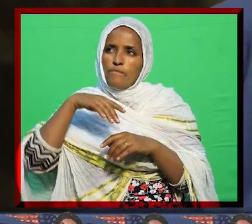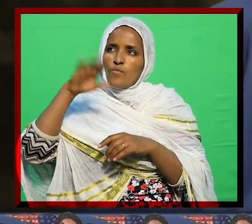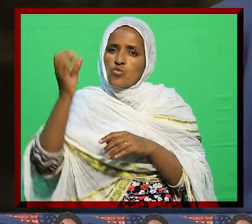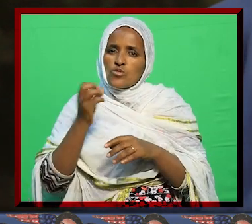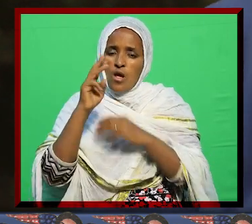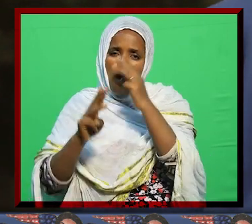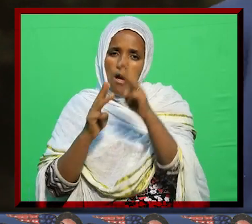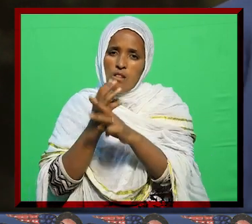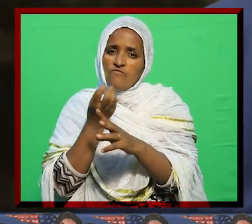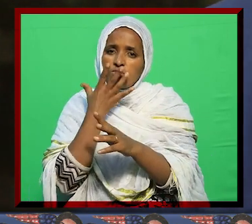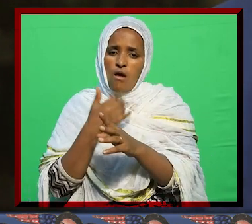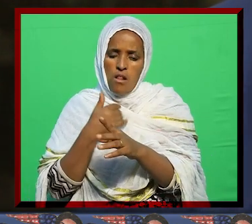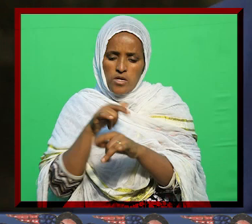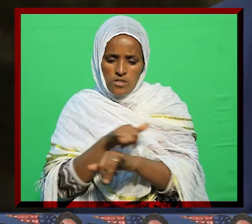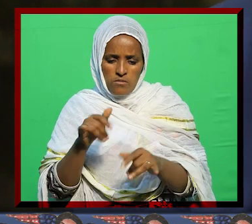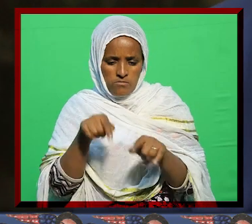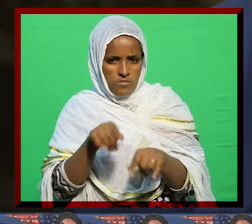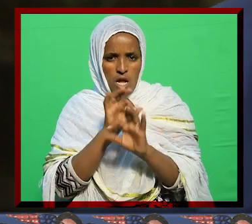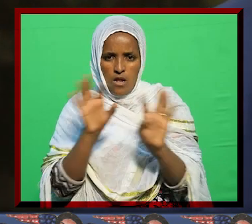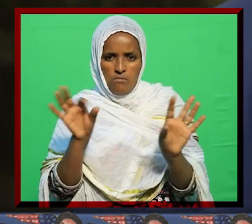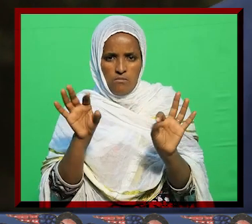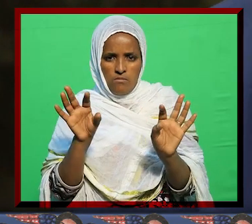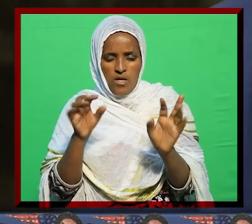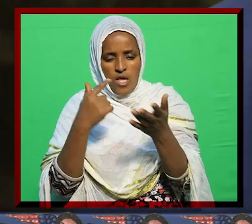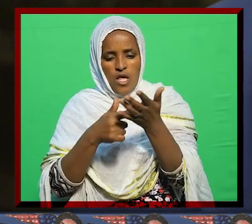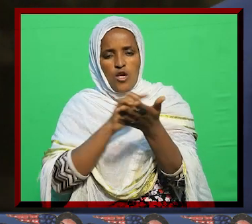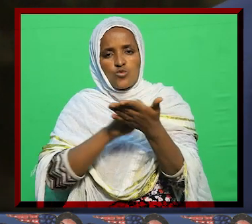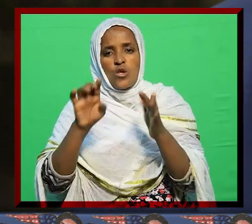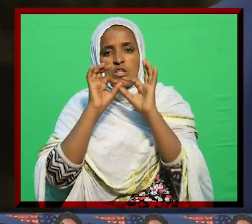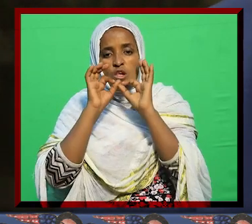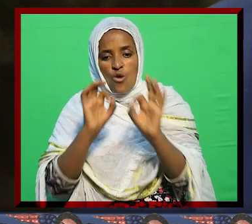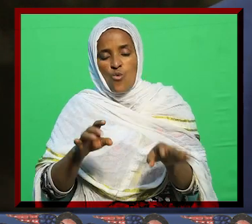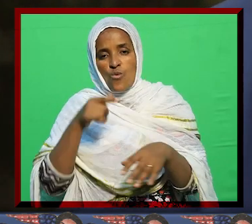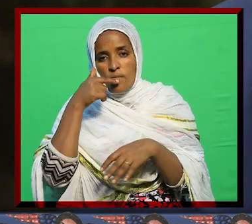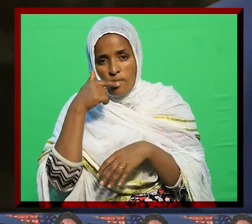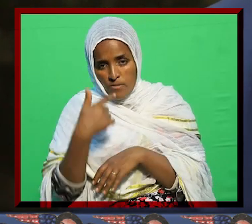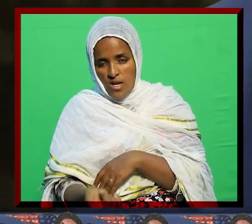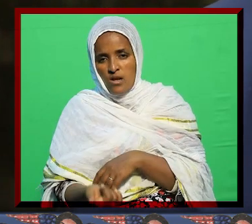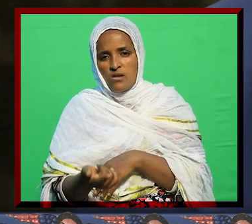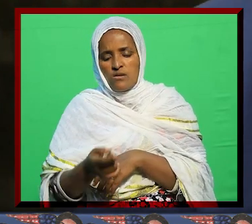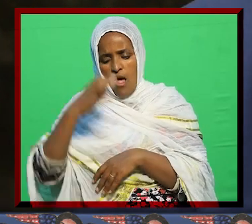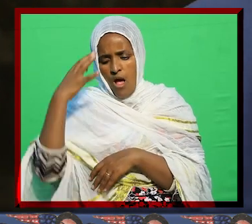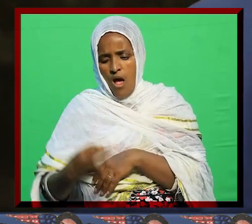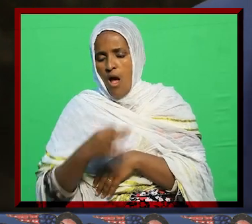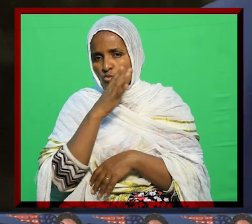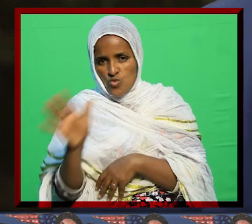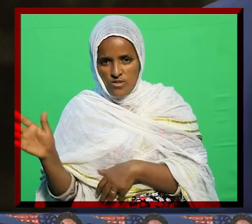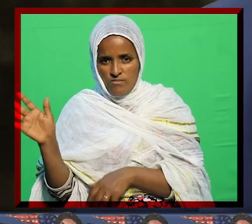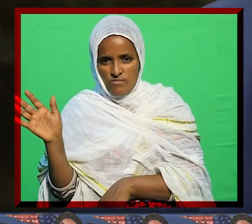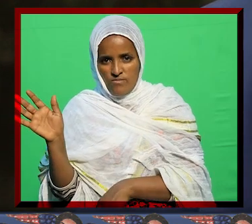በውጭው ዓለም ያለው ክስተት አገራችን የለም። ይሄ ቅዱሳን የሉም ብለን በአሁን ሰዓት የሉም ብለን